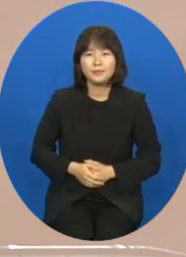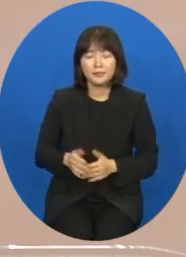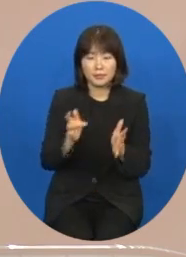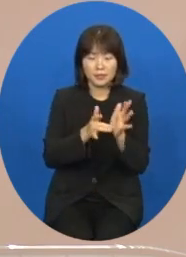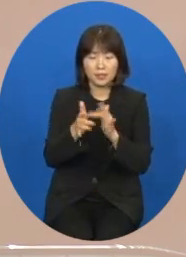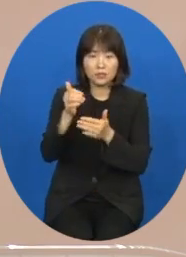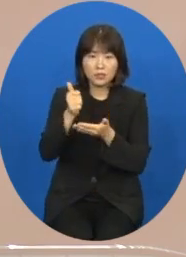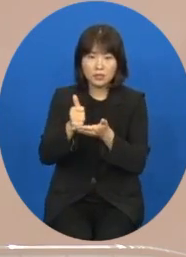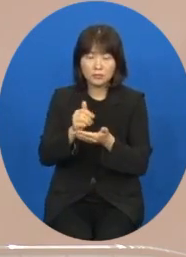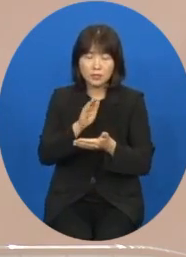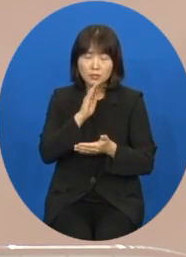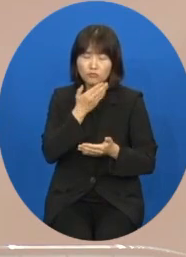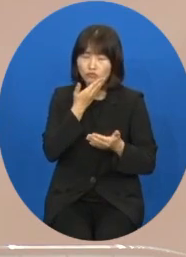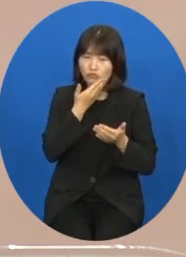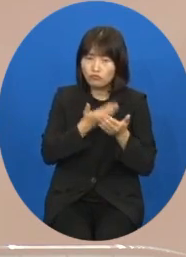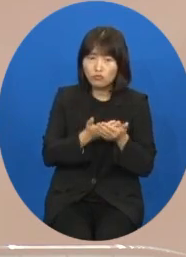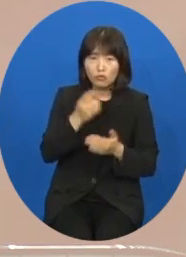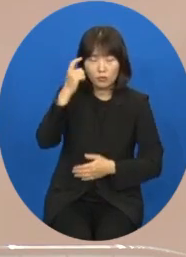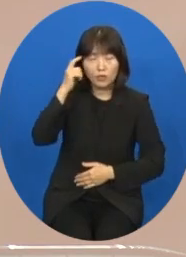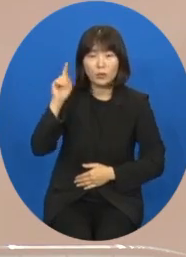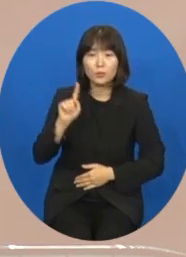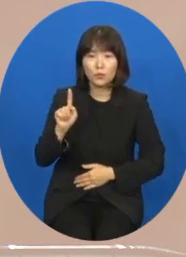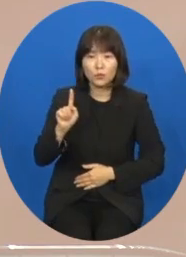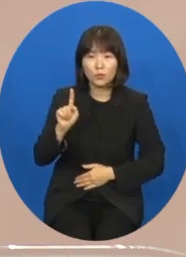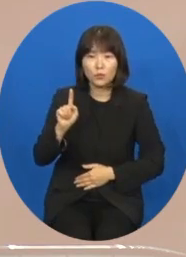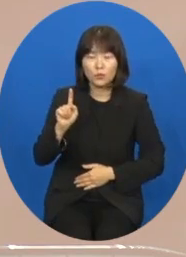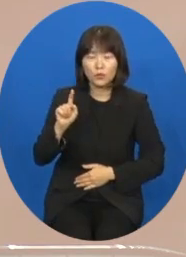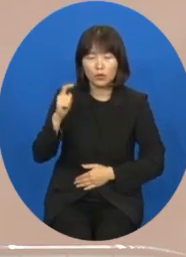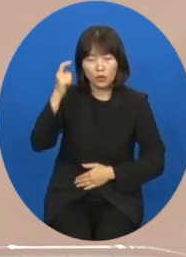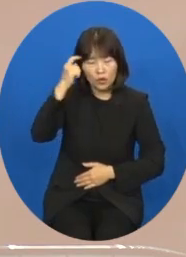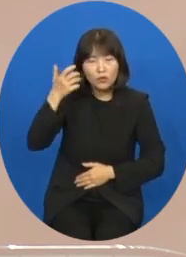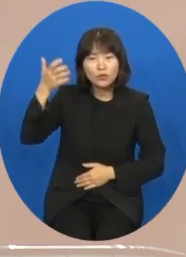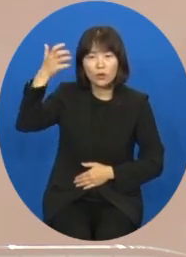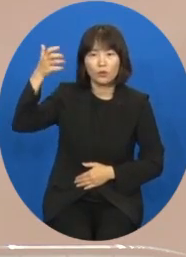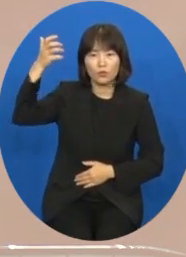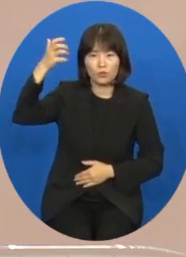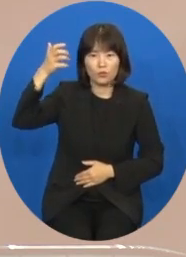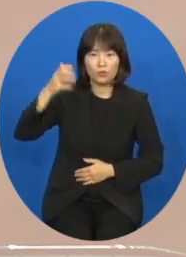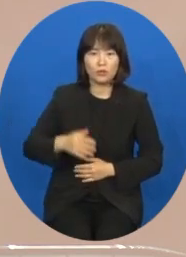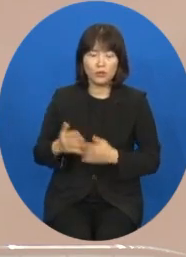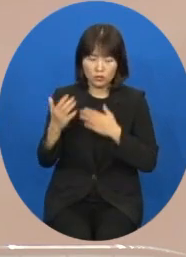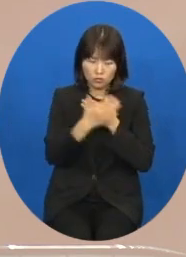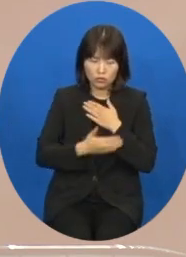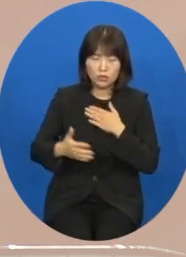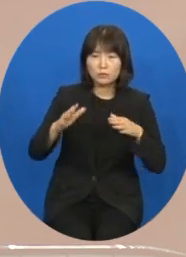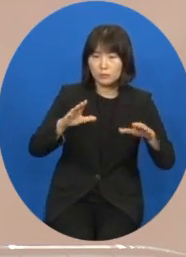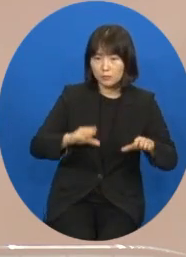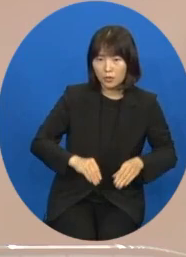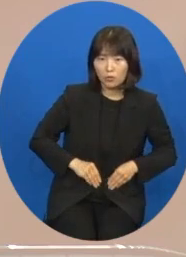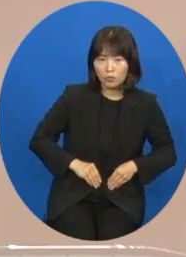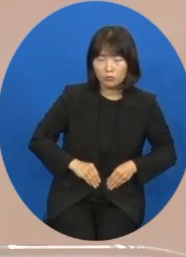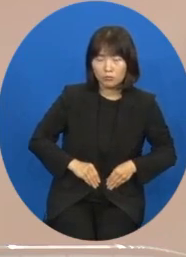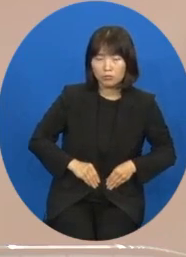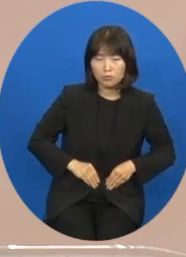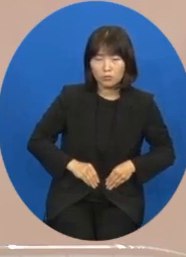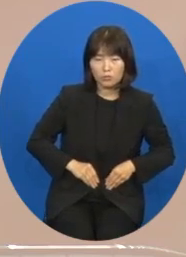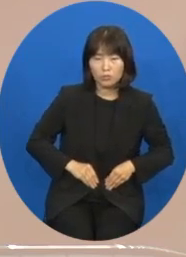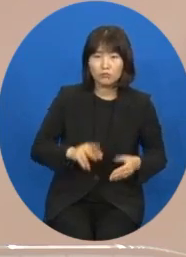예수님께서 정말 중요하게 생각하셨던 게 뭐냐면 영혼이에요. 육신의 배고픔도 참